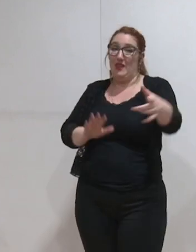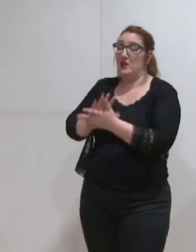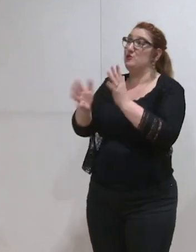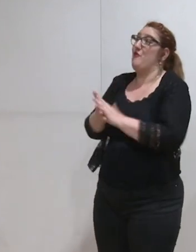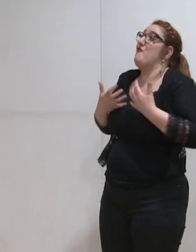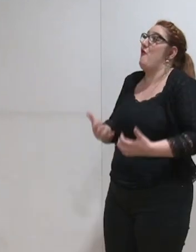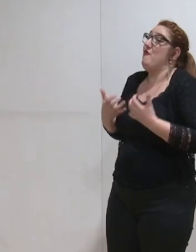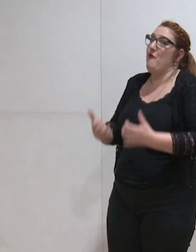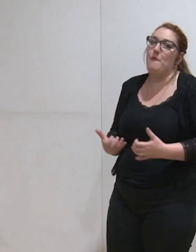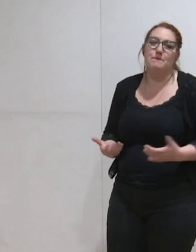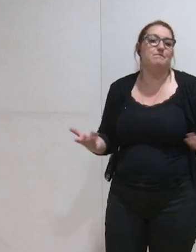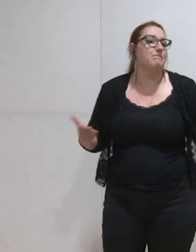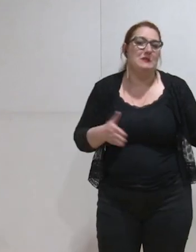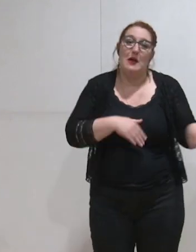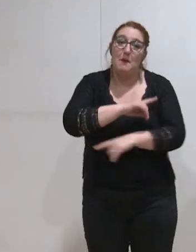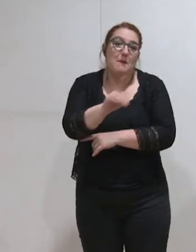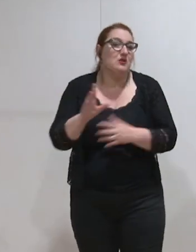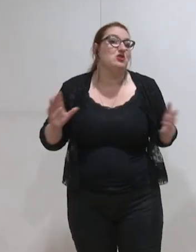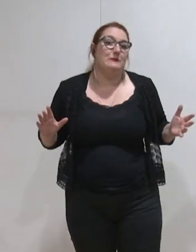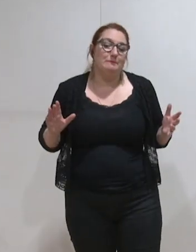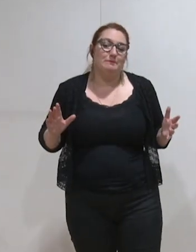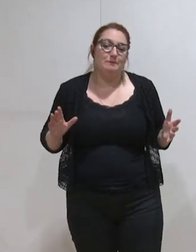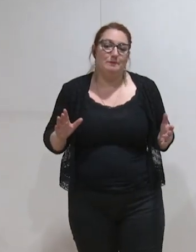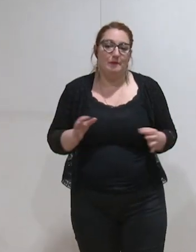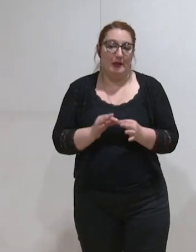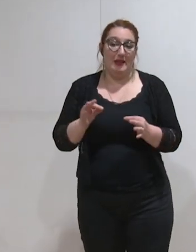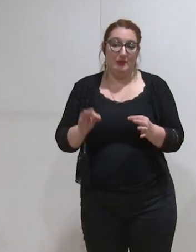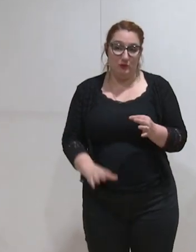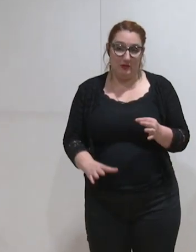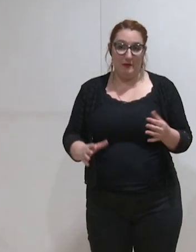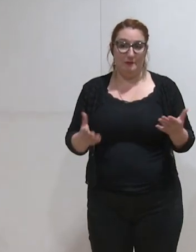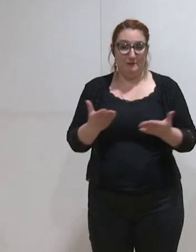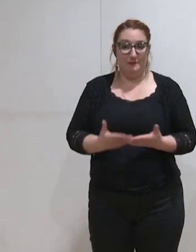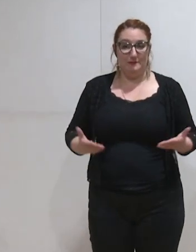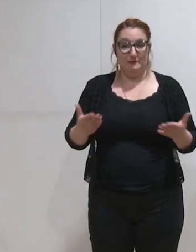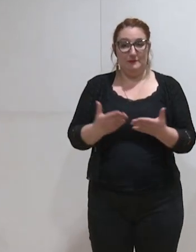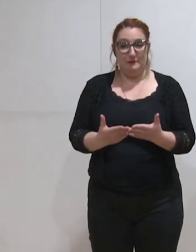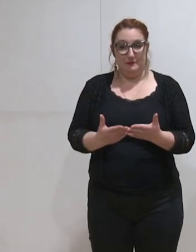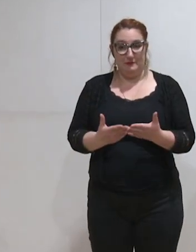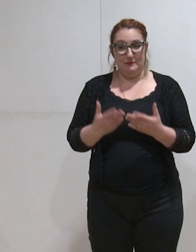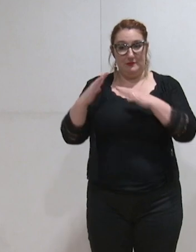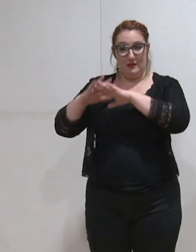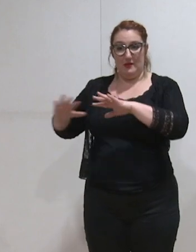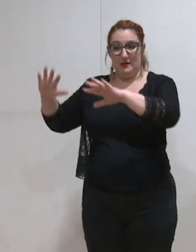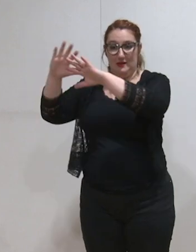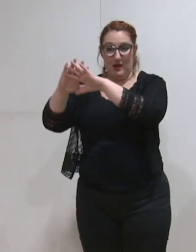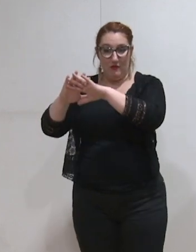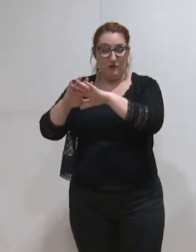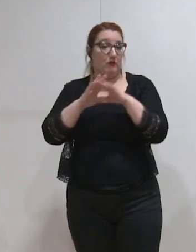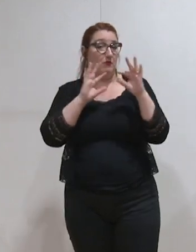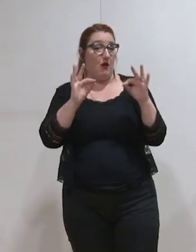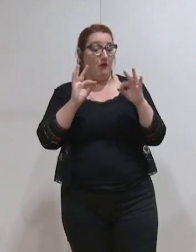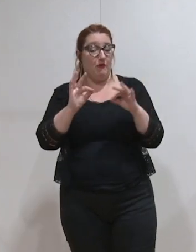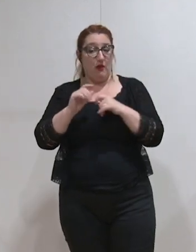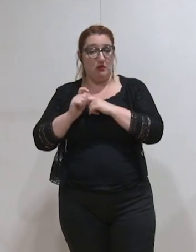voulu à penser je ne sais que ça pourrait tourner donc du coup on est dans une situation où la CAF sur ce dispositif qui